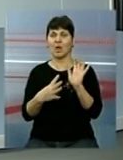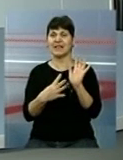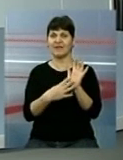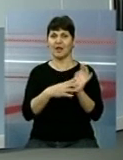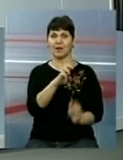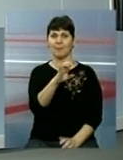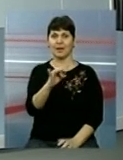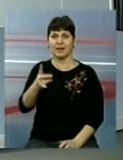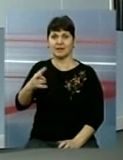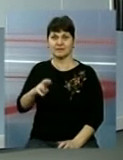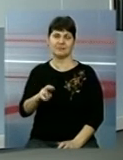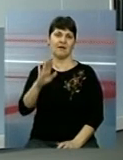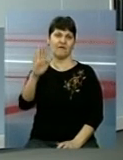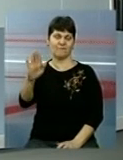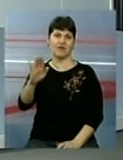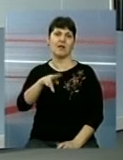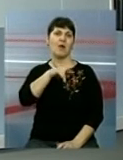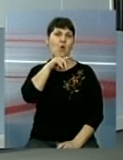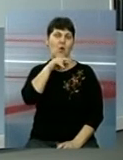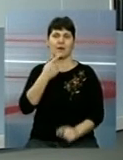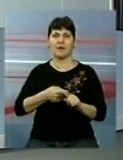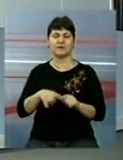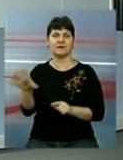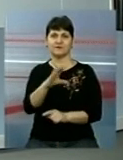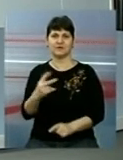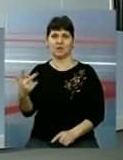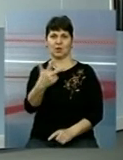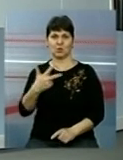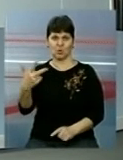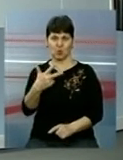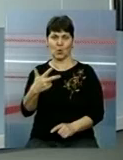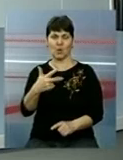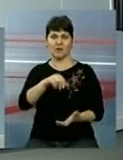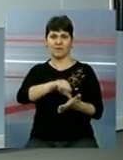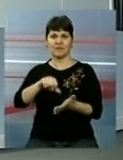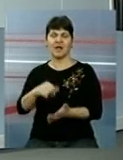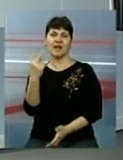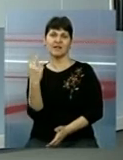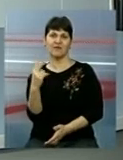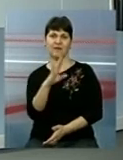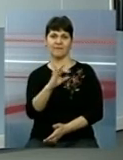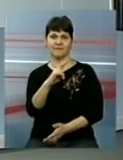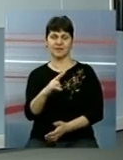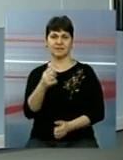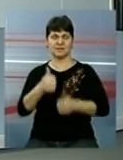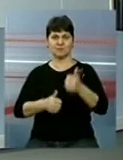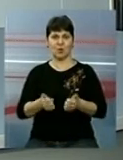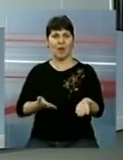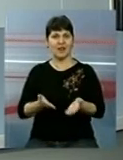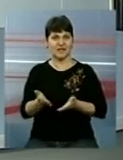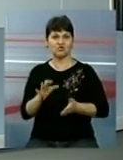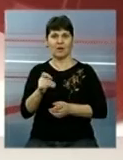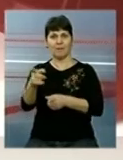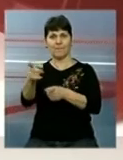березня в Пхенчхані. Всі 3 параолімпійців виступатимуть одразу в 2 видах спорту – лижних перегонах та